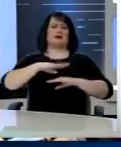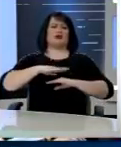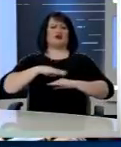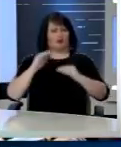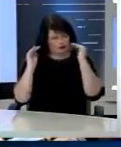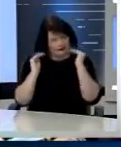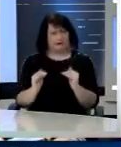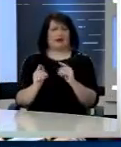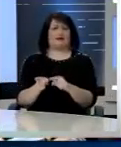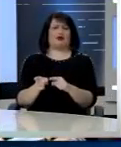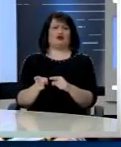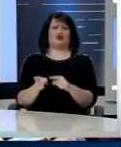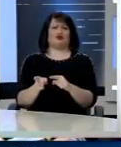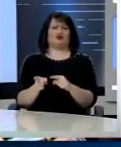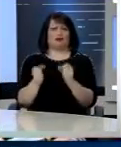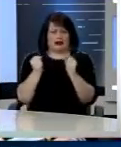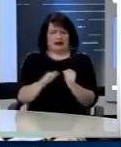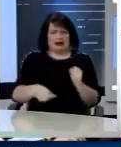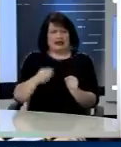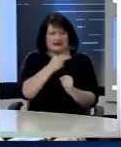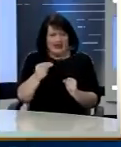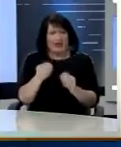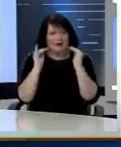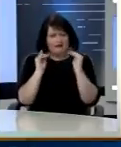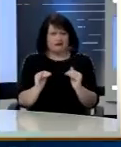παραμένει όσο έχει κατάσταση.